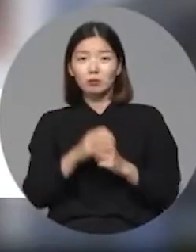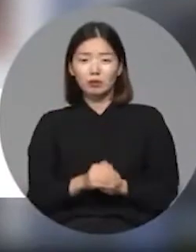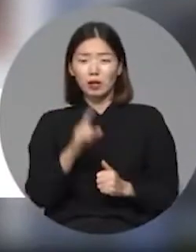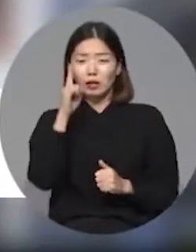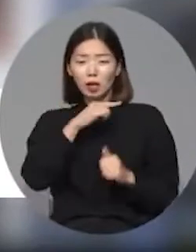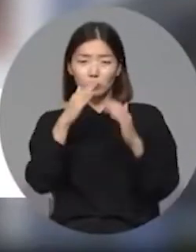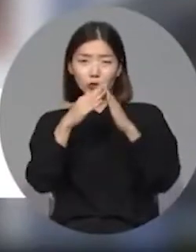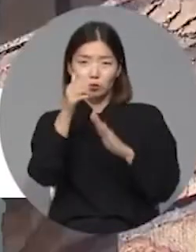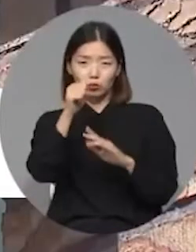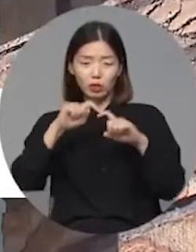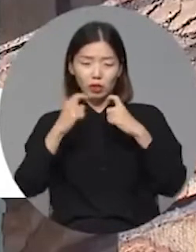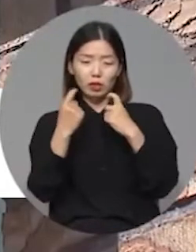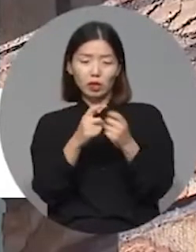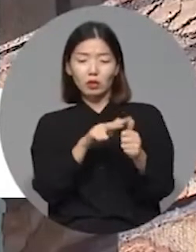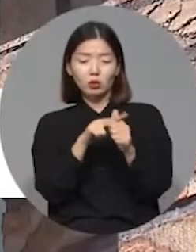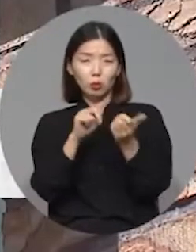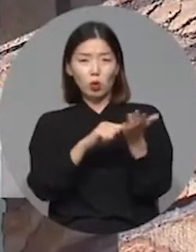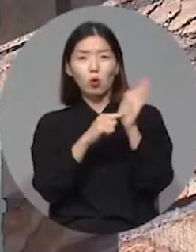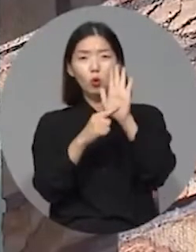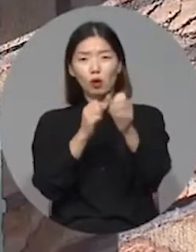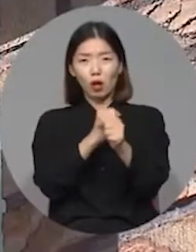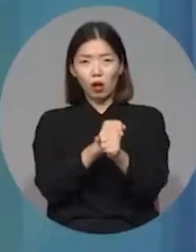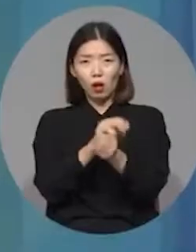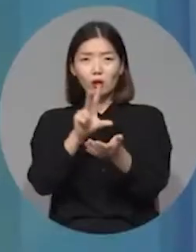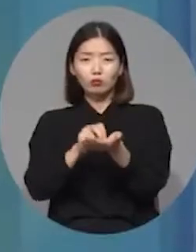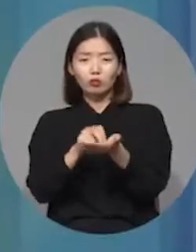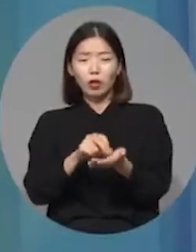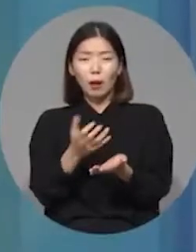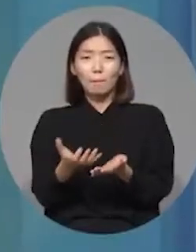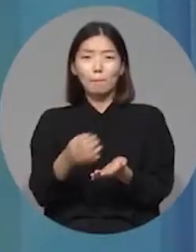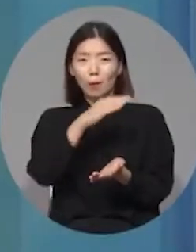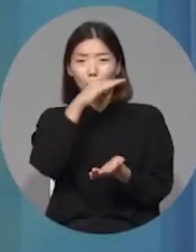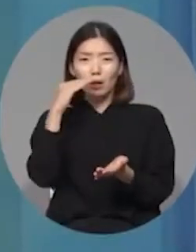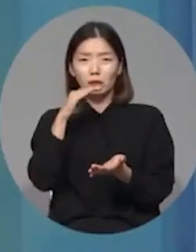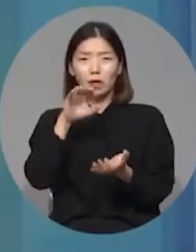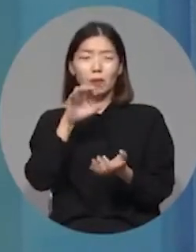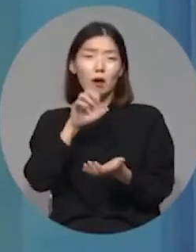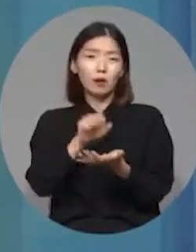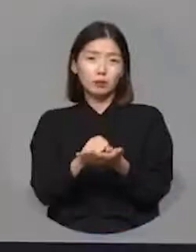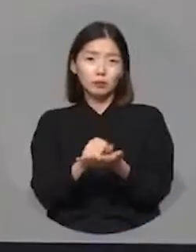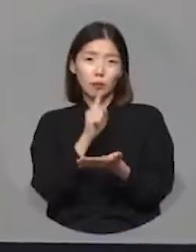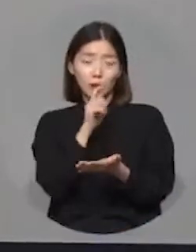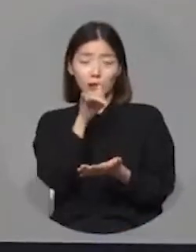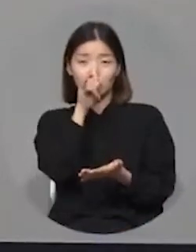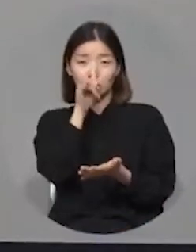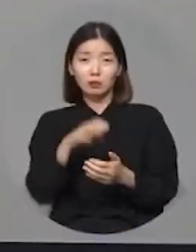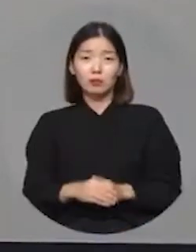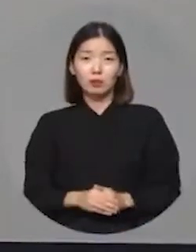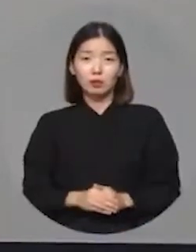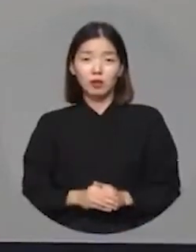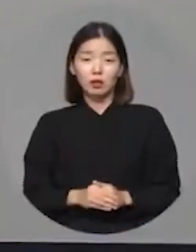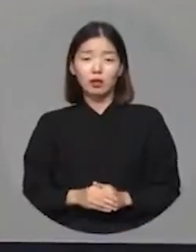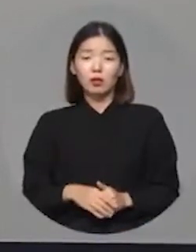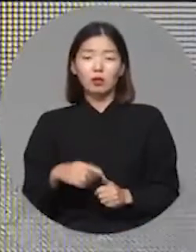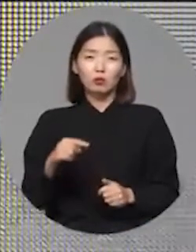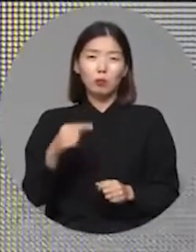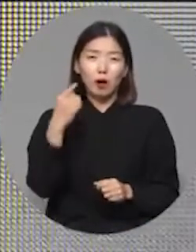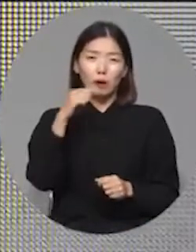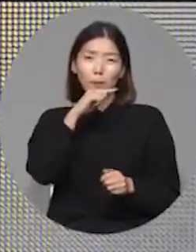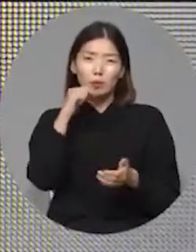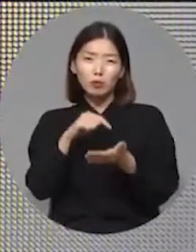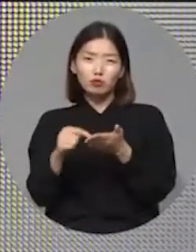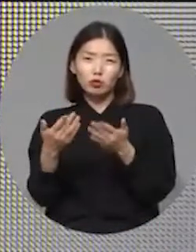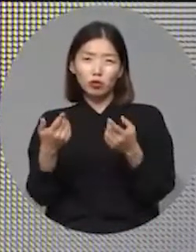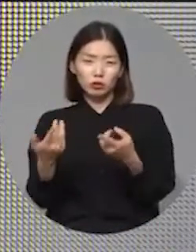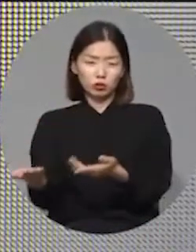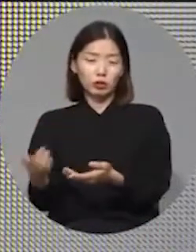나쁜 집주인들의 개인정보를 공개해서라도 문제를 바로잡자는 주장이 힘을 얻고 있습니다. 세입자들을 등친 사람들의